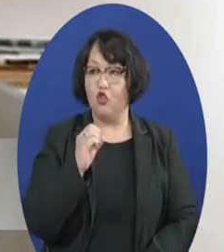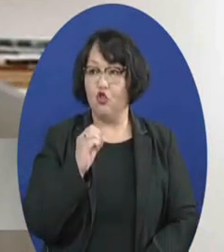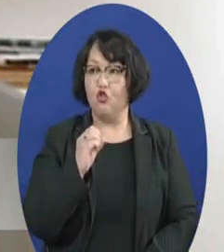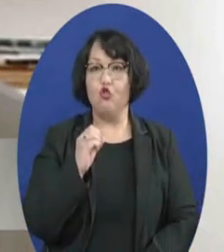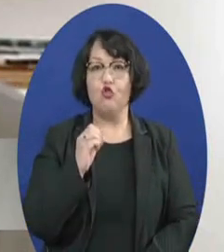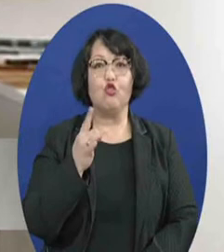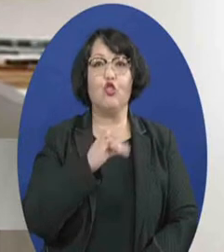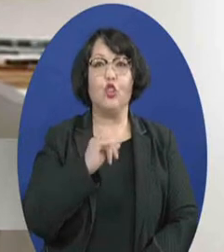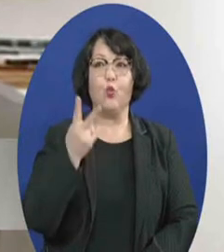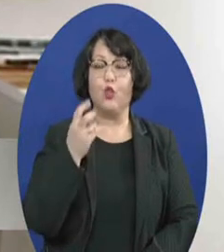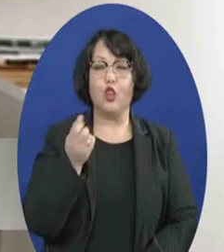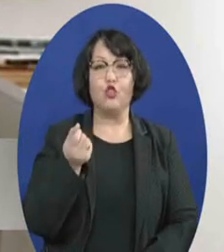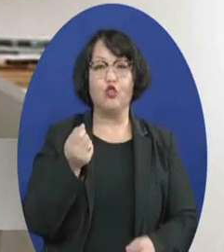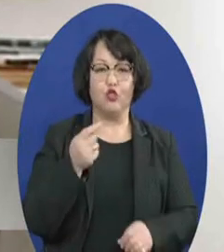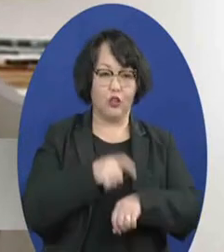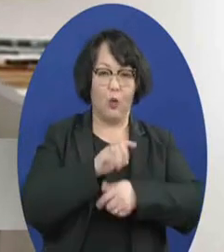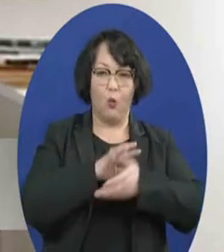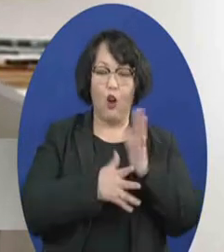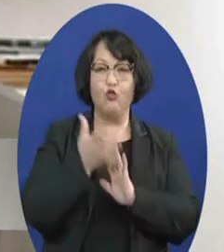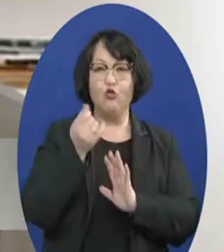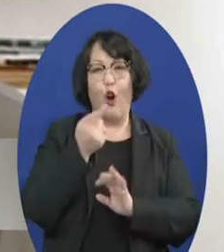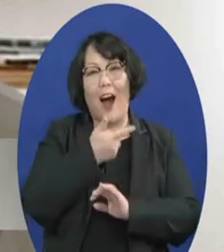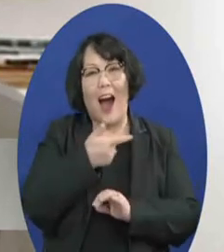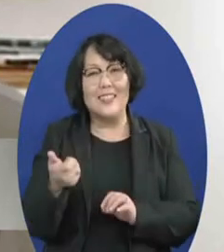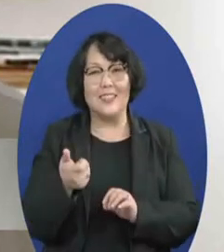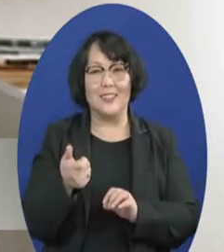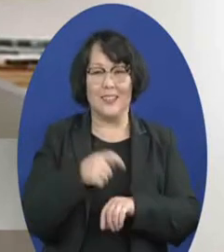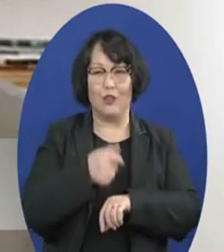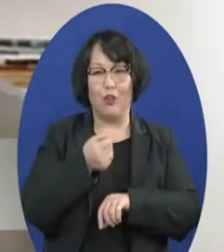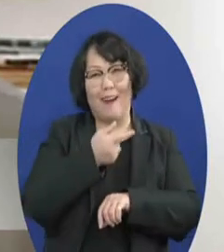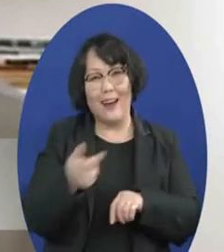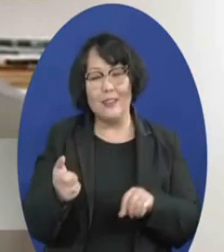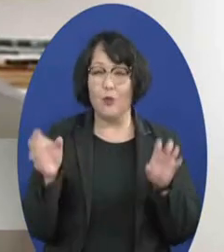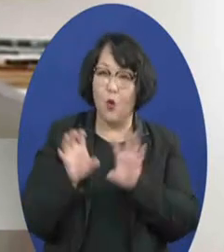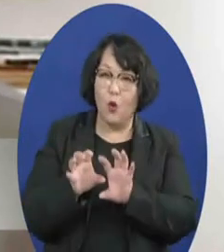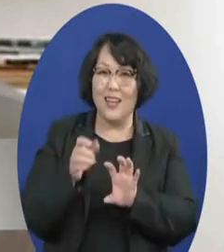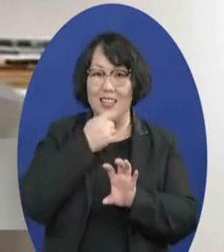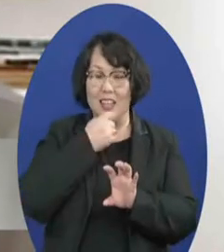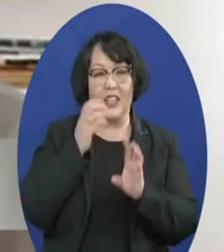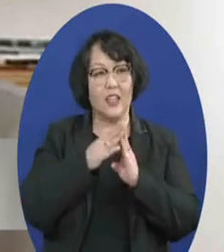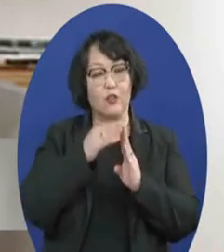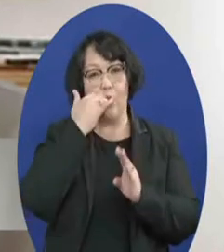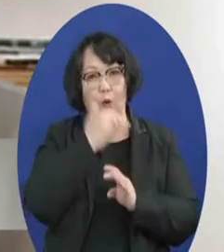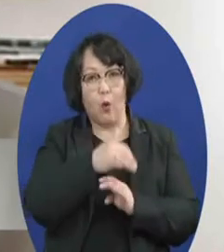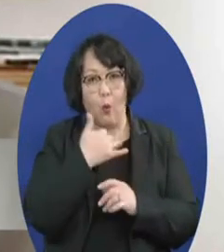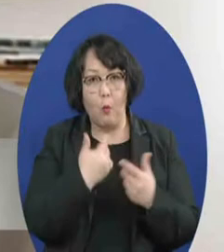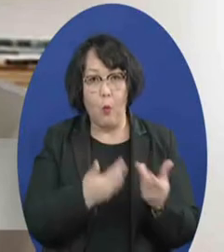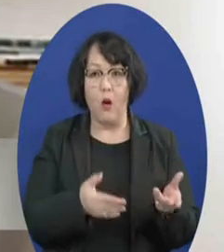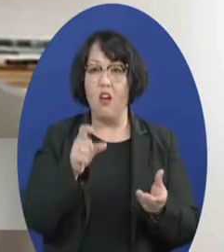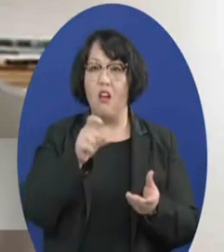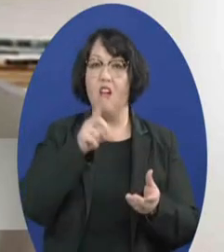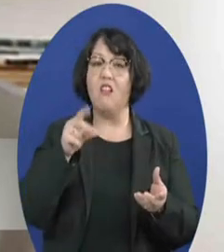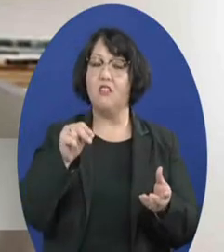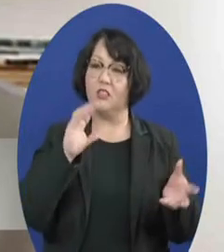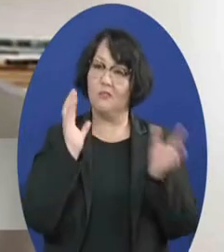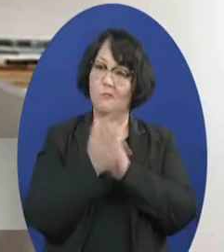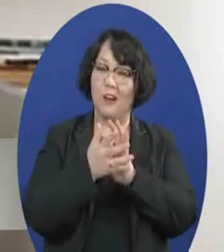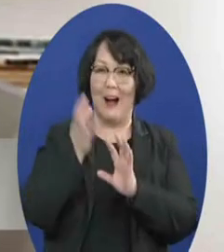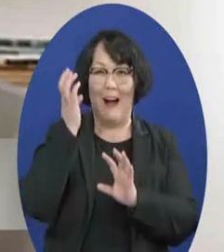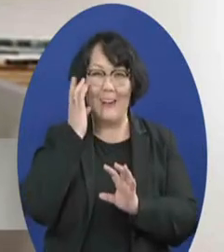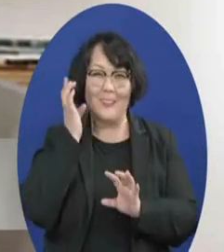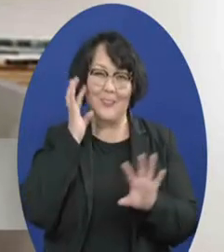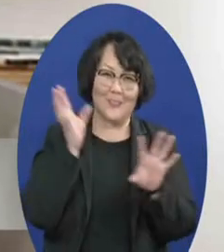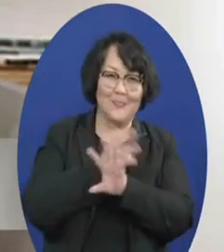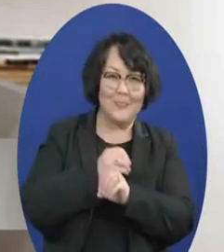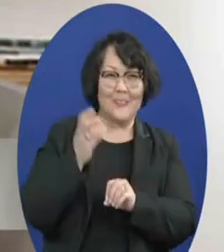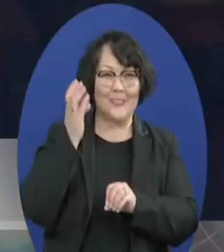одоо ээлжилж сургах магадгүй ингээд гэрээр нь зөвлөгөө өгөх одоо өөр бусад бүх юм нэмэлт ямар арга хэмжээ